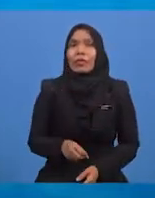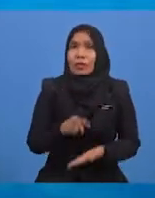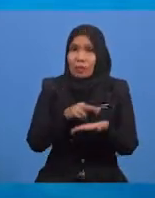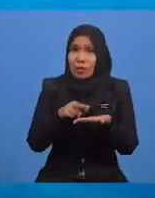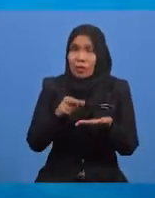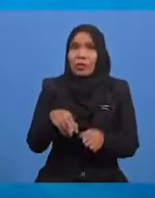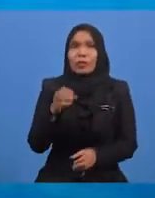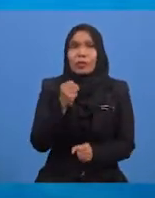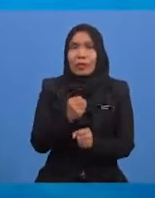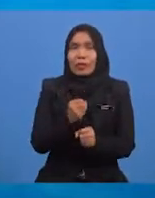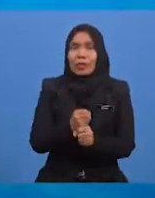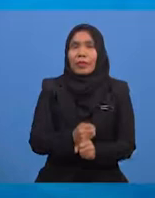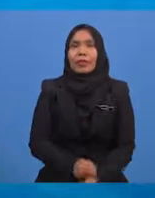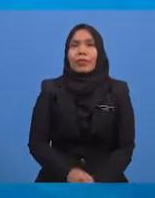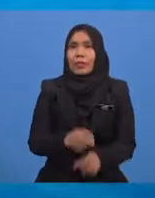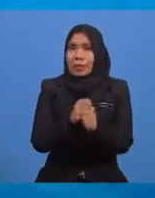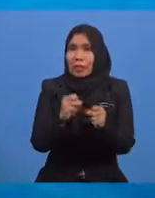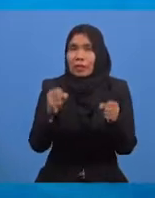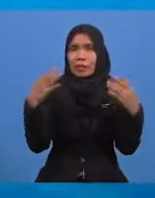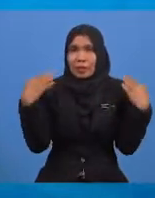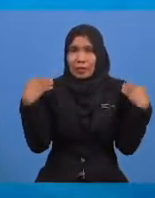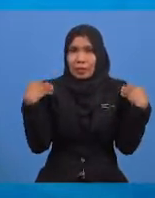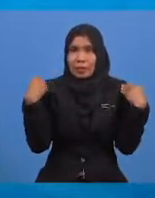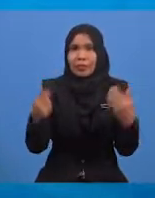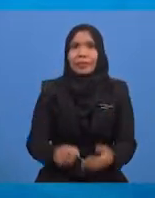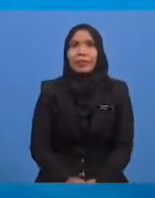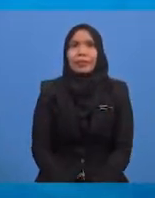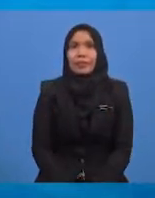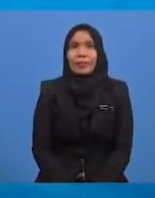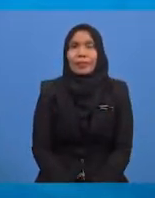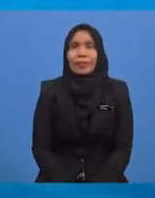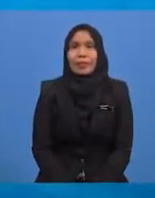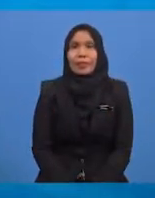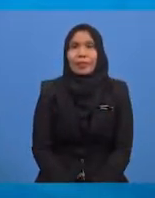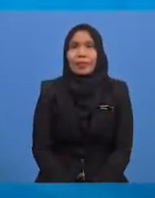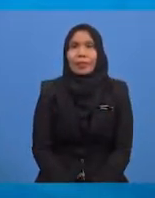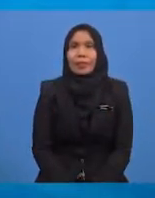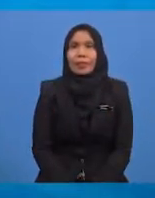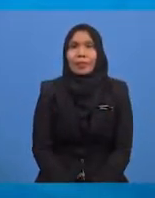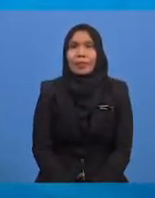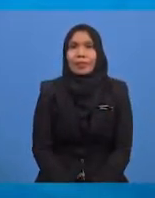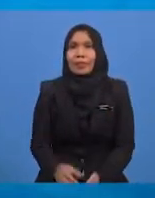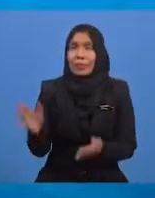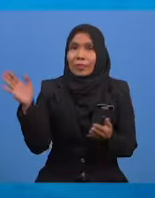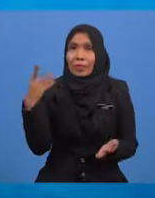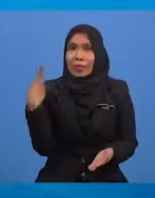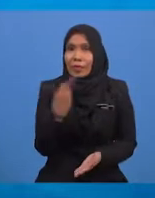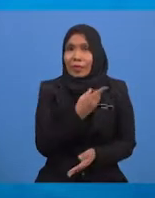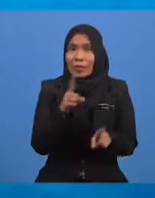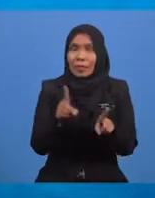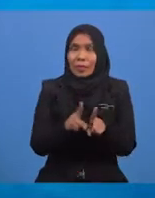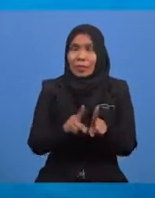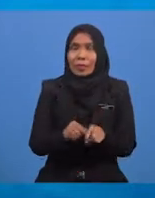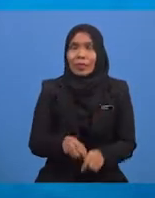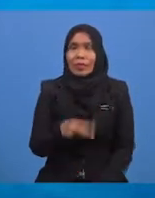ada. Dalam sumber manusia dalaman, terdapat kelebihan dan kekurangan. Mari kita sama-sama saksikan